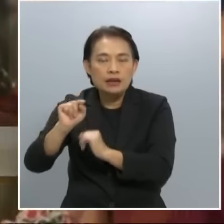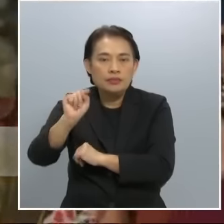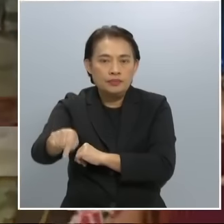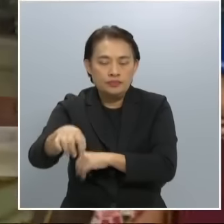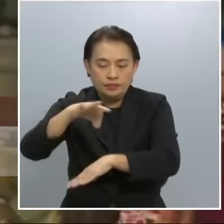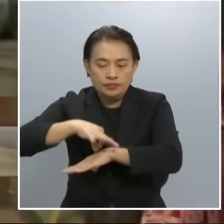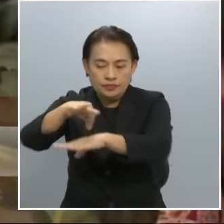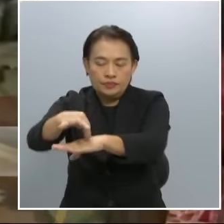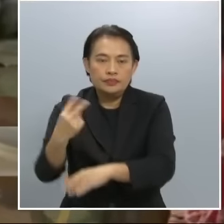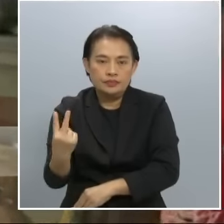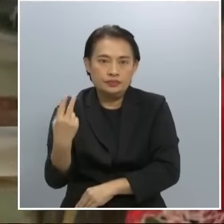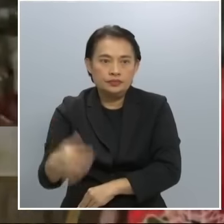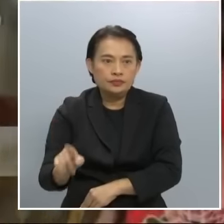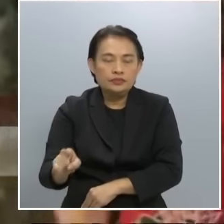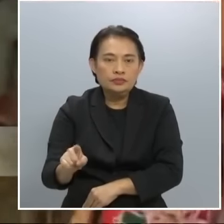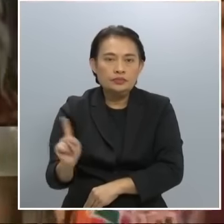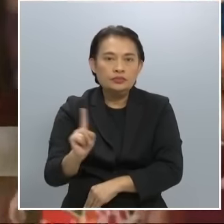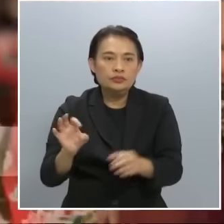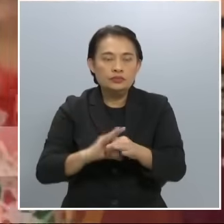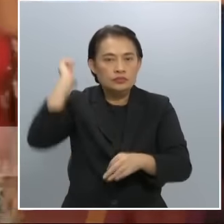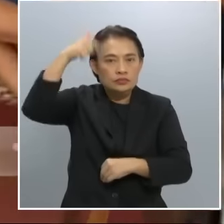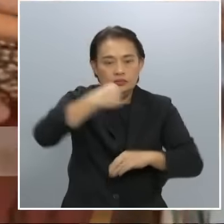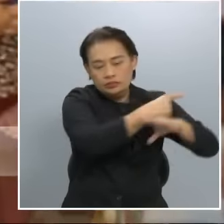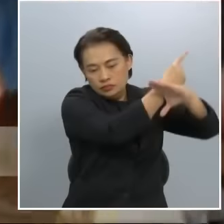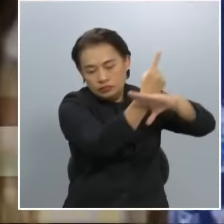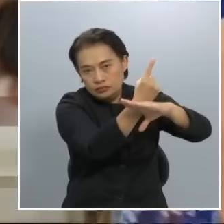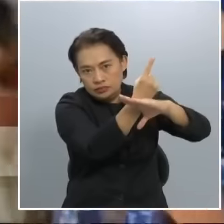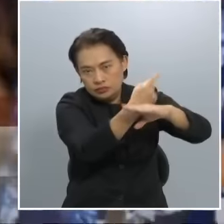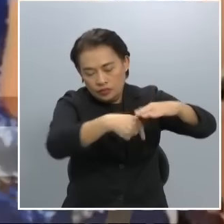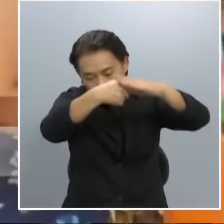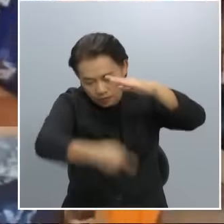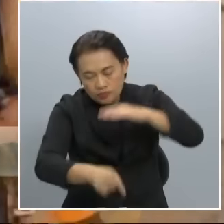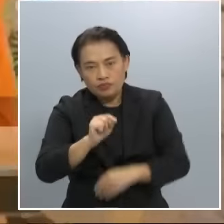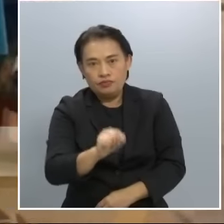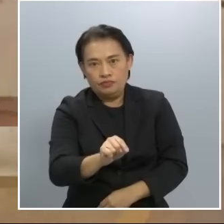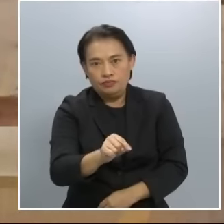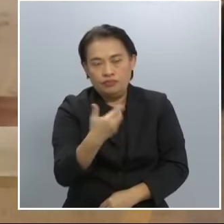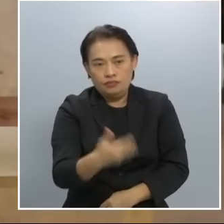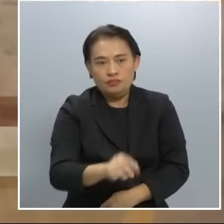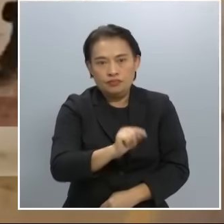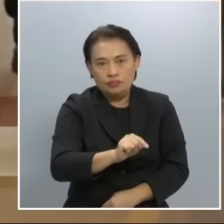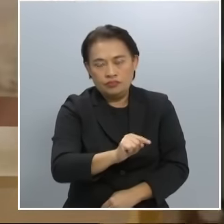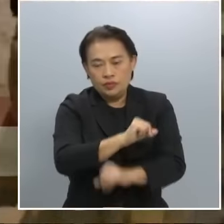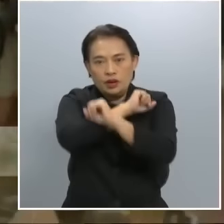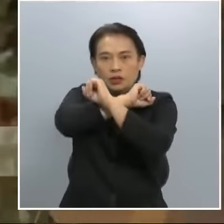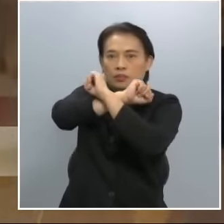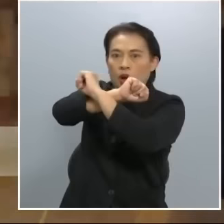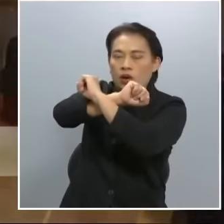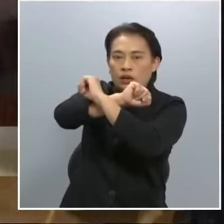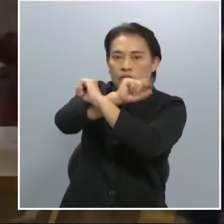ทหารเมียนมาสั่งระดมเครื่องบินรบมิก29บินมาทิ้งระเบิดใส่ฝ่ายต่อต้านแล้วก็พยายามที่จะป้องกันด่านพรม